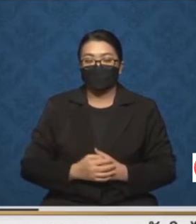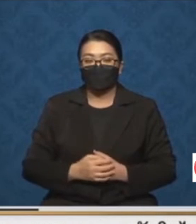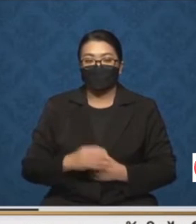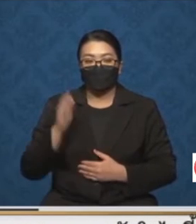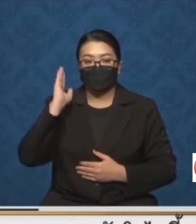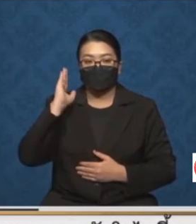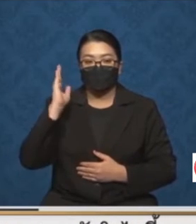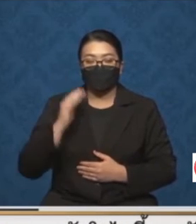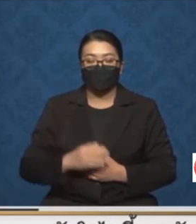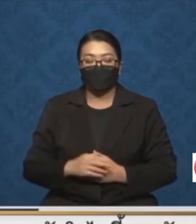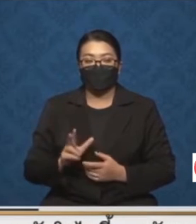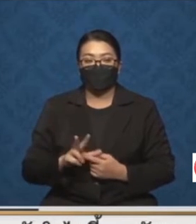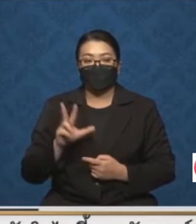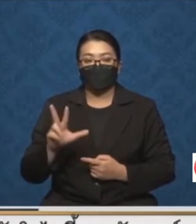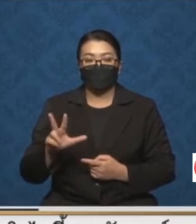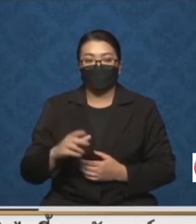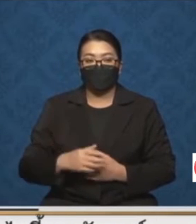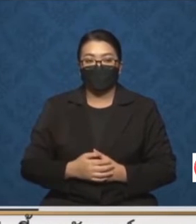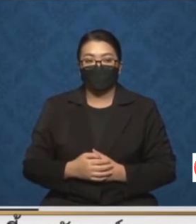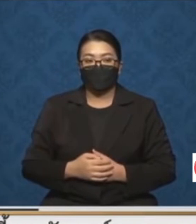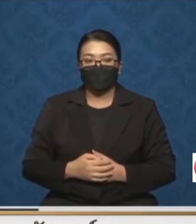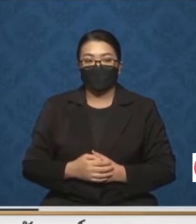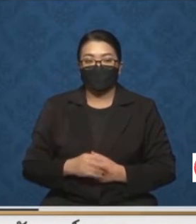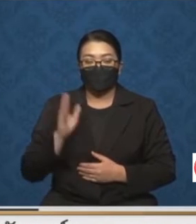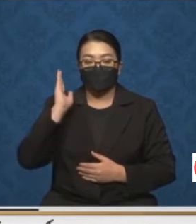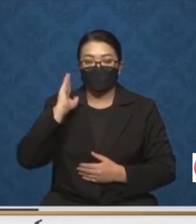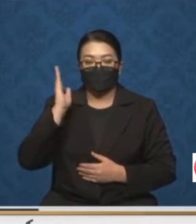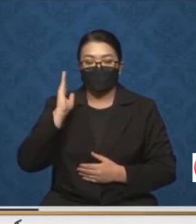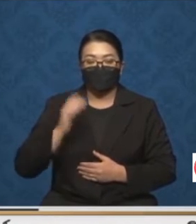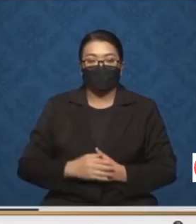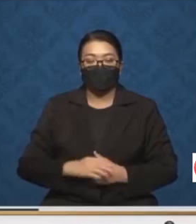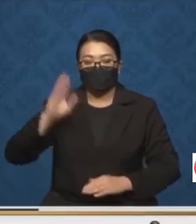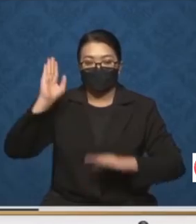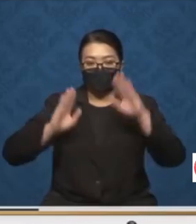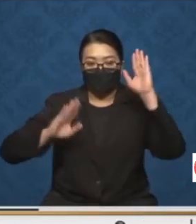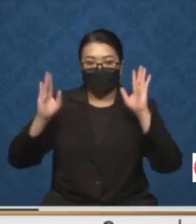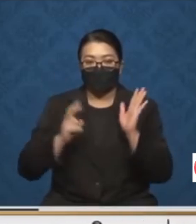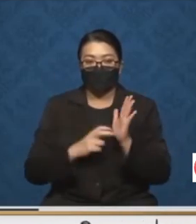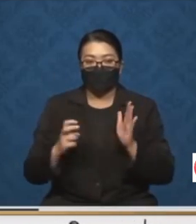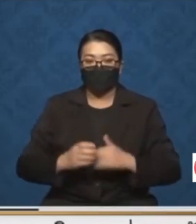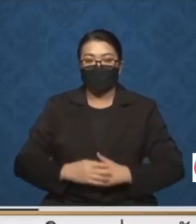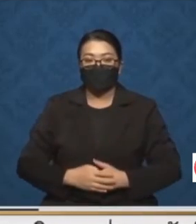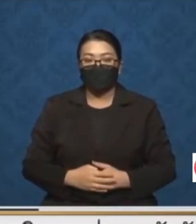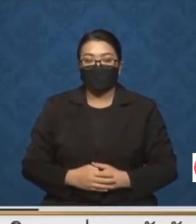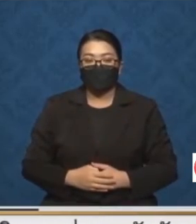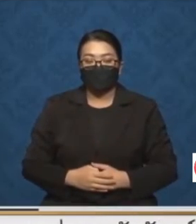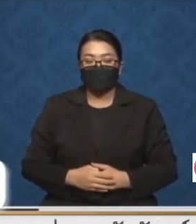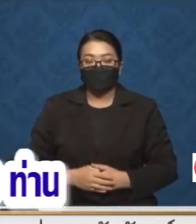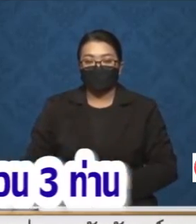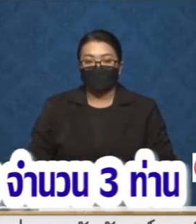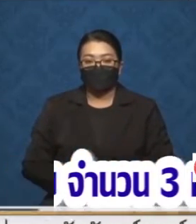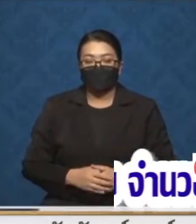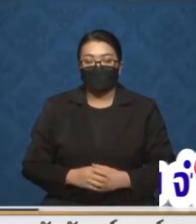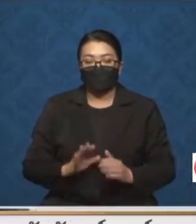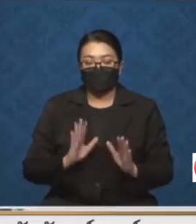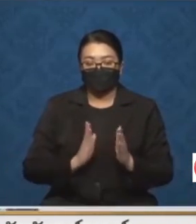ลาวัน3ท่านสส.วิสิทธิ์พิทยาพรขอผู้รับรองด้วยครับ ผู้รับรองนะครับครับผม ขอบคุณครับ ถูก